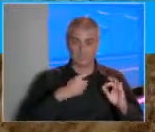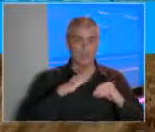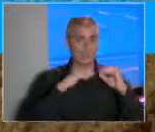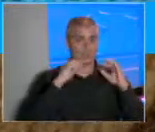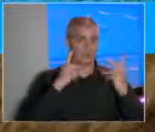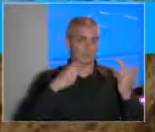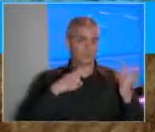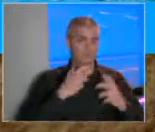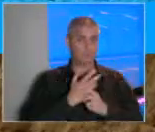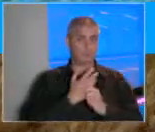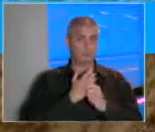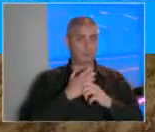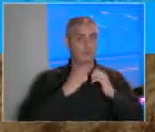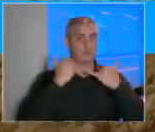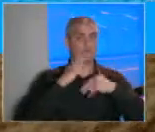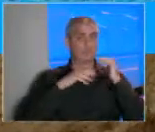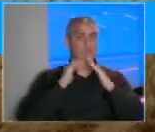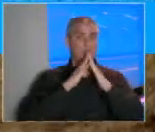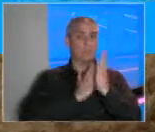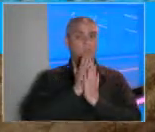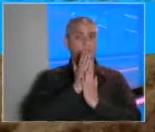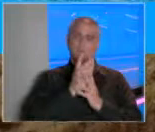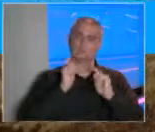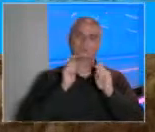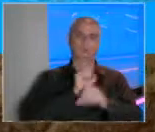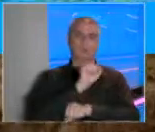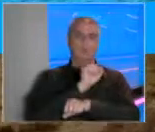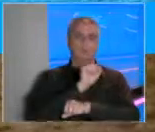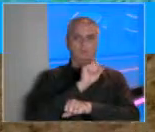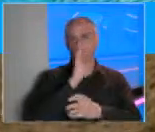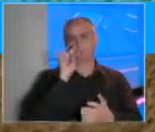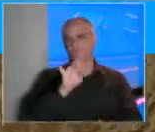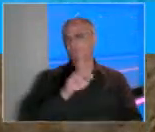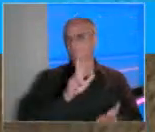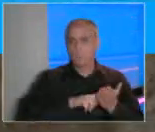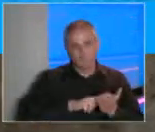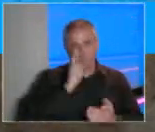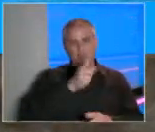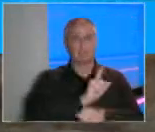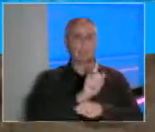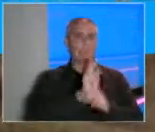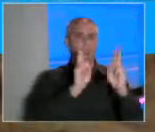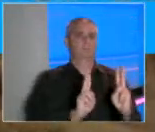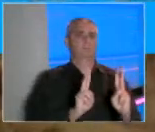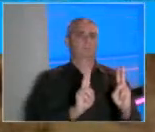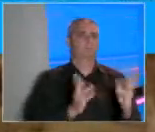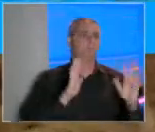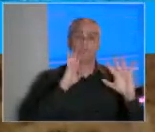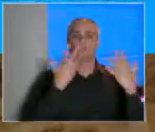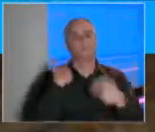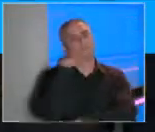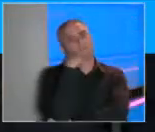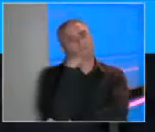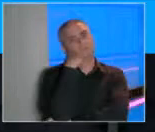להתבסס ולהתפתח ולבנות את בתי הקבע, הגישו עותרים עתירת סק לבגץ, בגץ מוציא צו ביניים שמקפיא את המציאות, ב-10 שנים